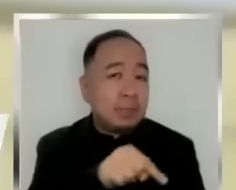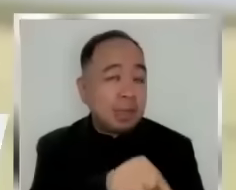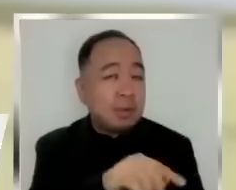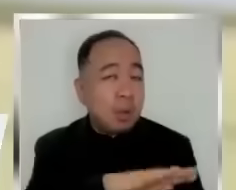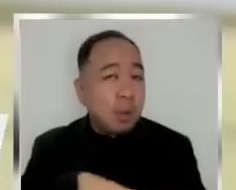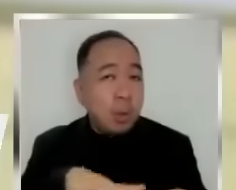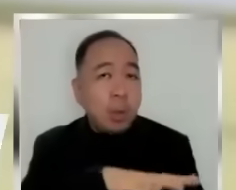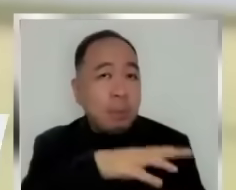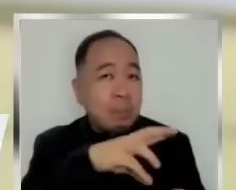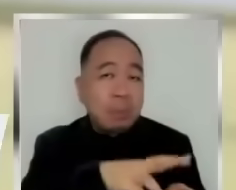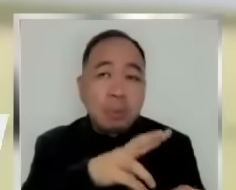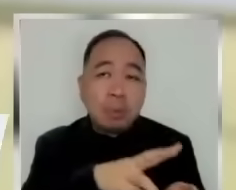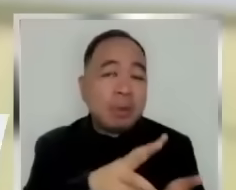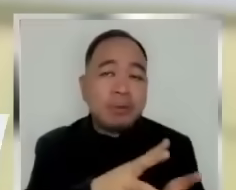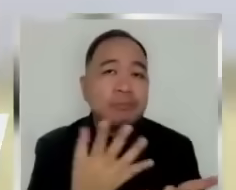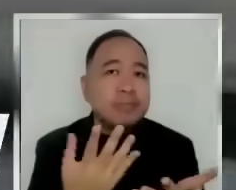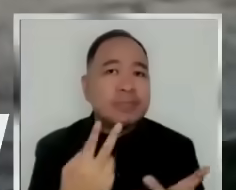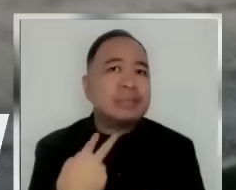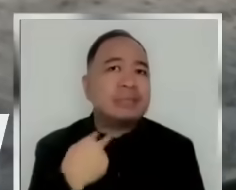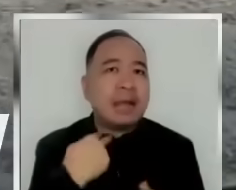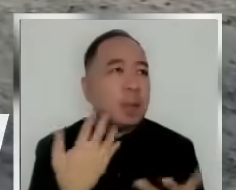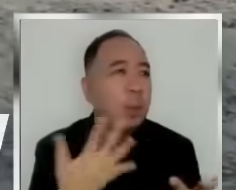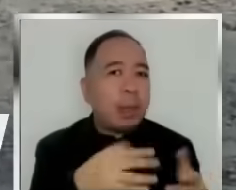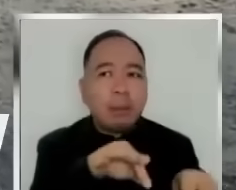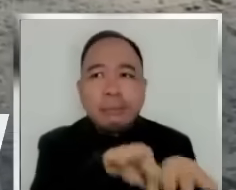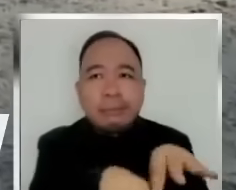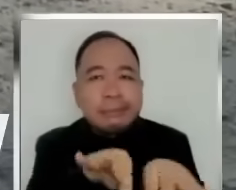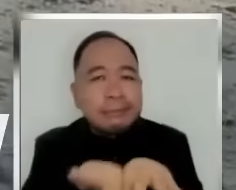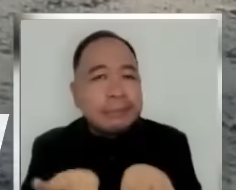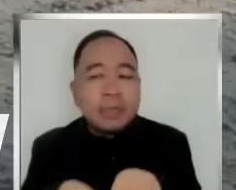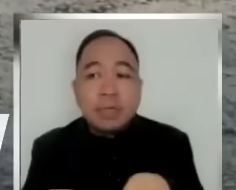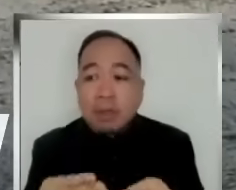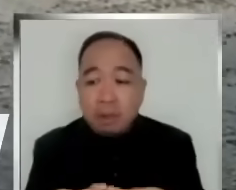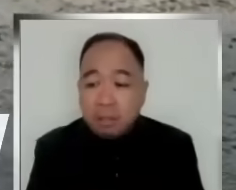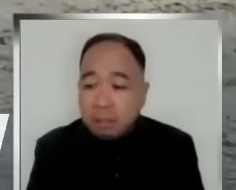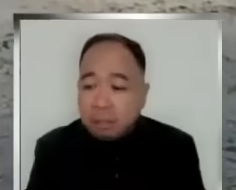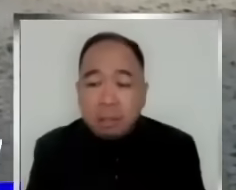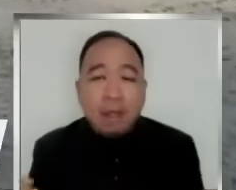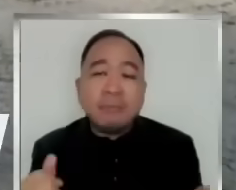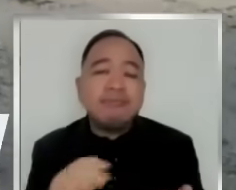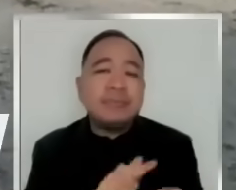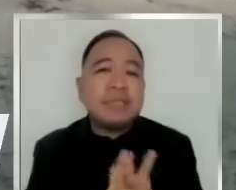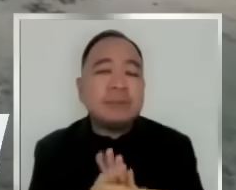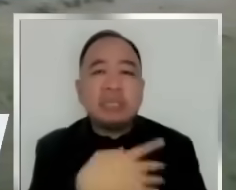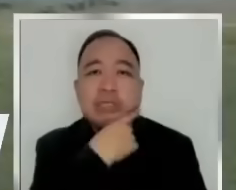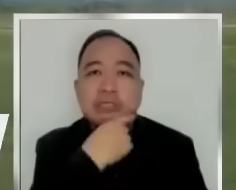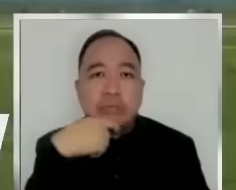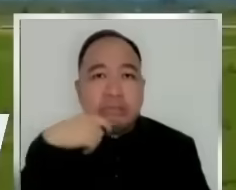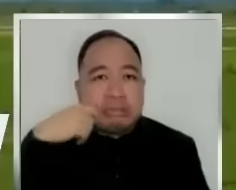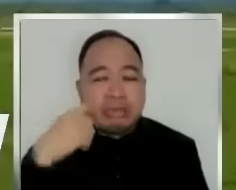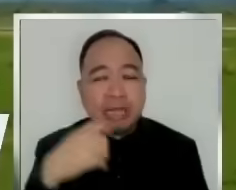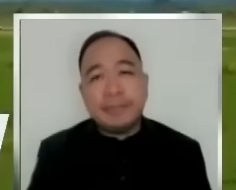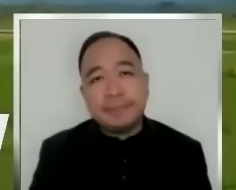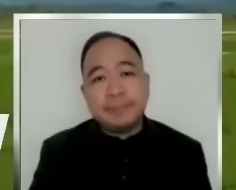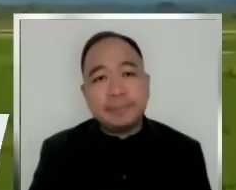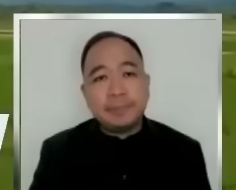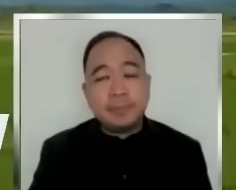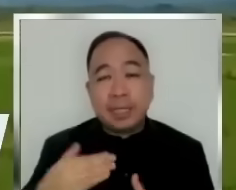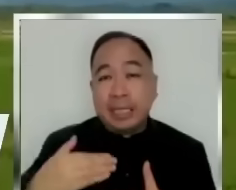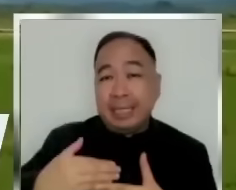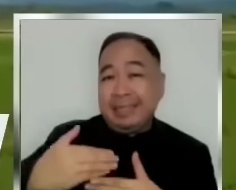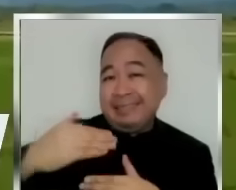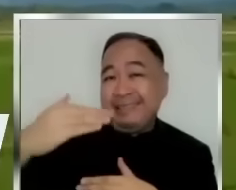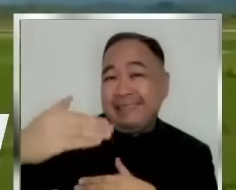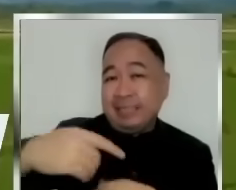pagtataniman, nababawasan ang soil moisture. baka sa susunod, hindi lang mga magsasaka